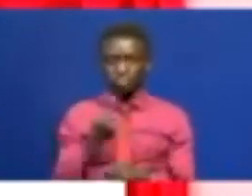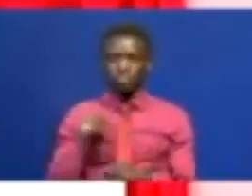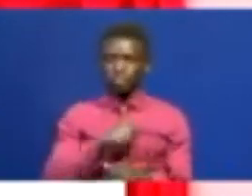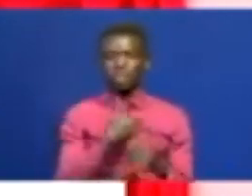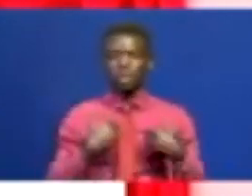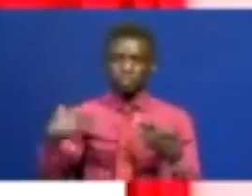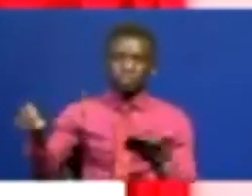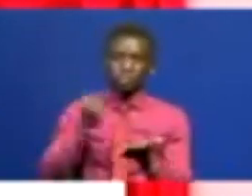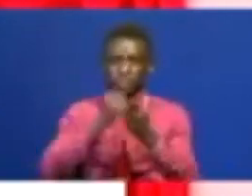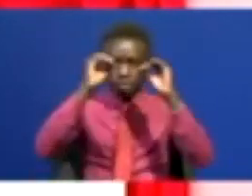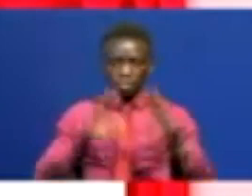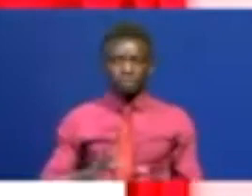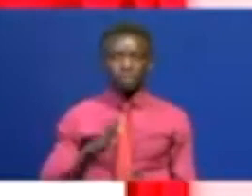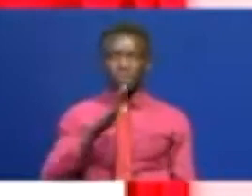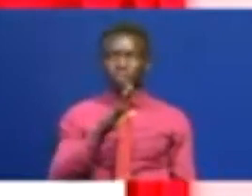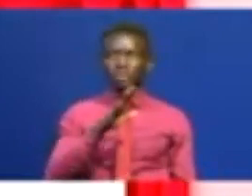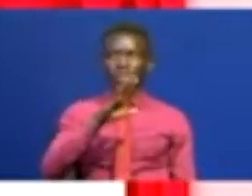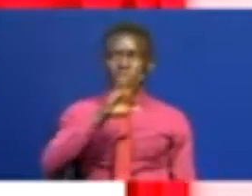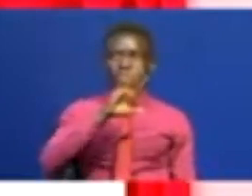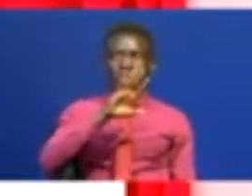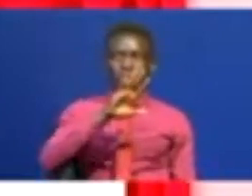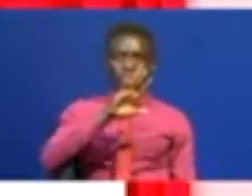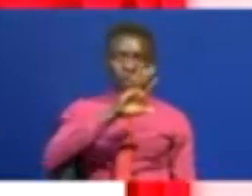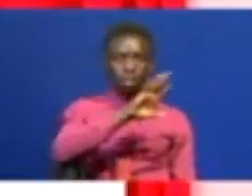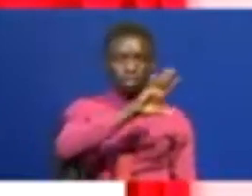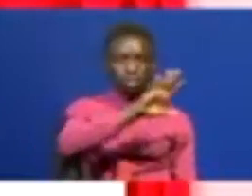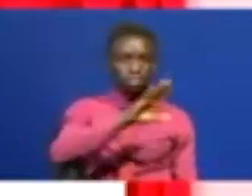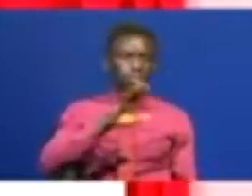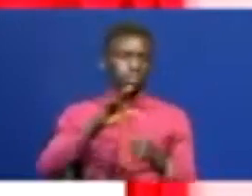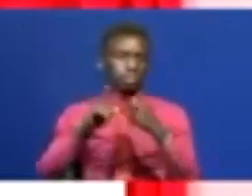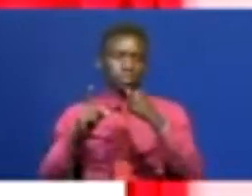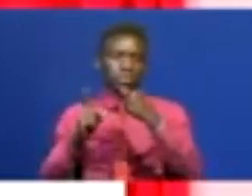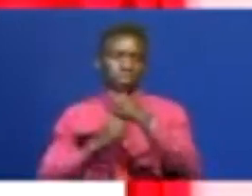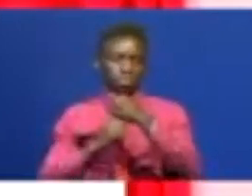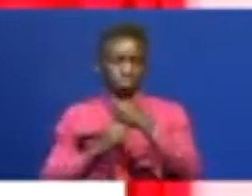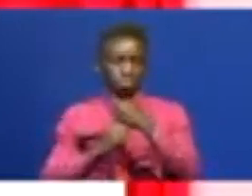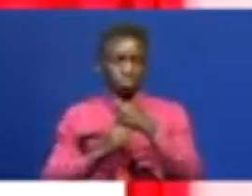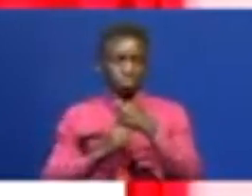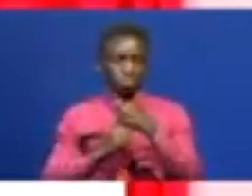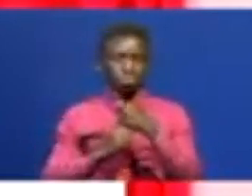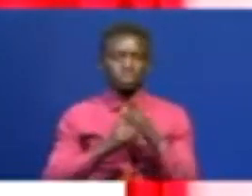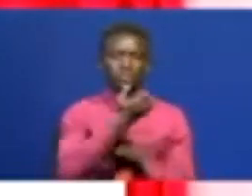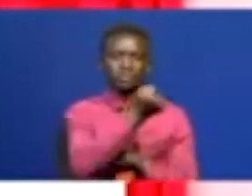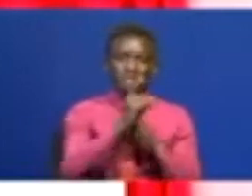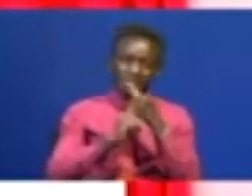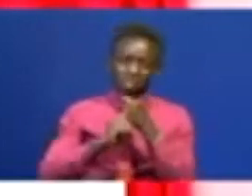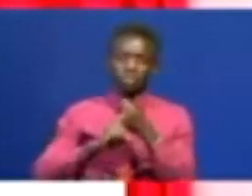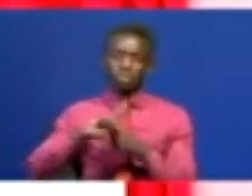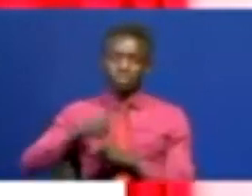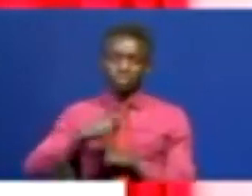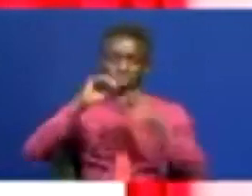tumeajiri walimu 1056 in 1 year. The last time walimu